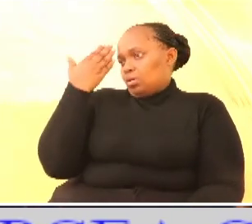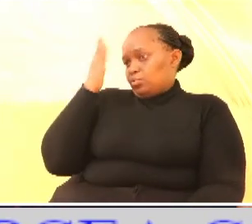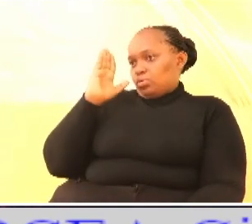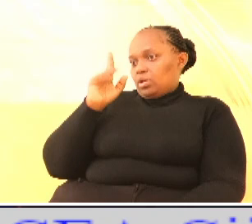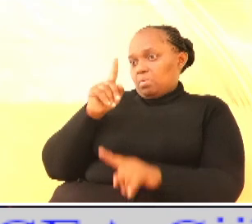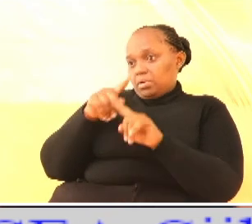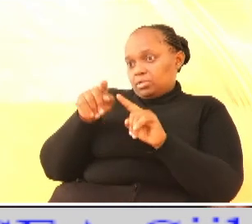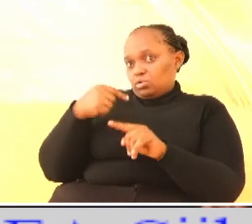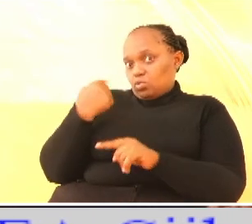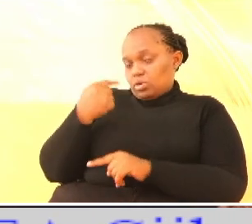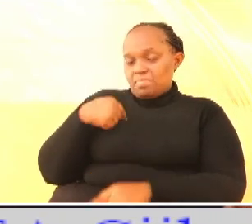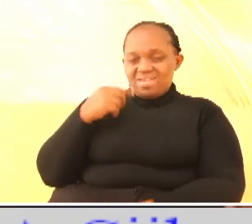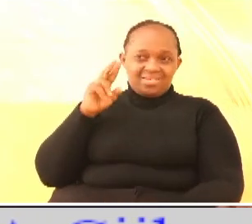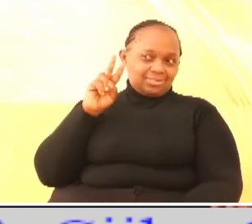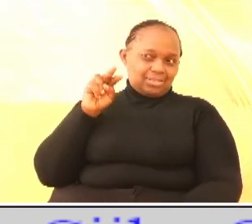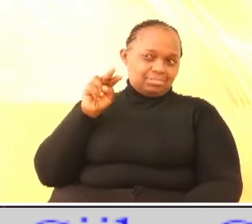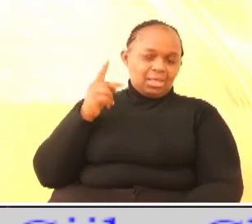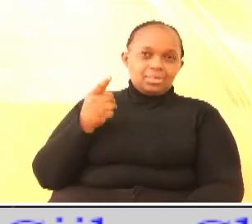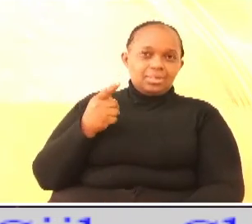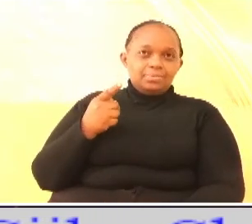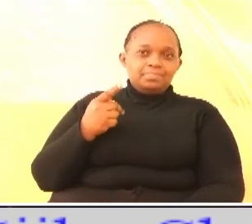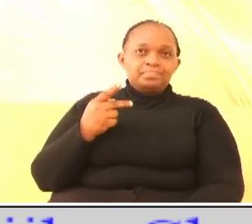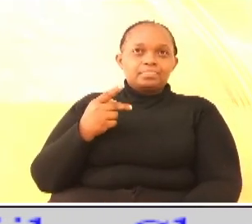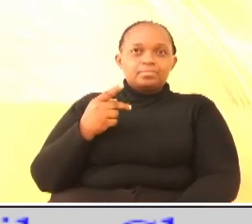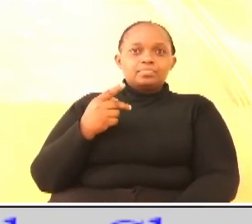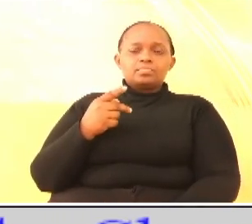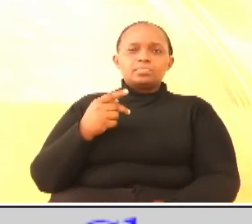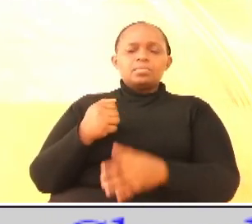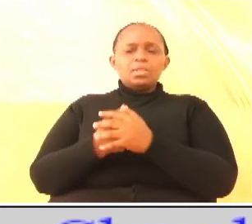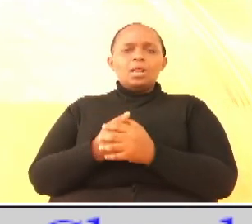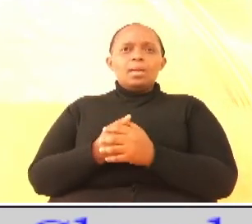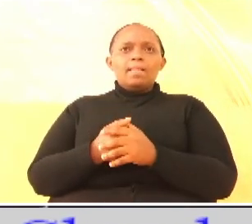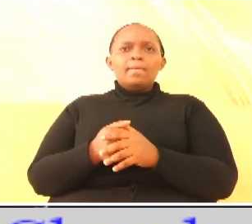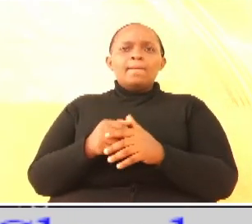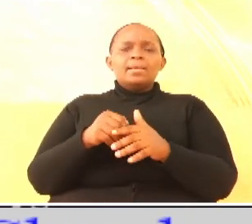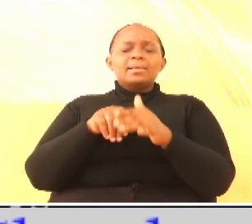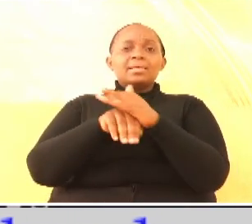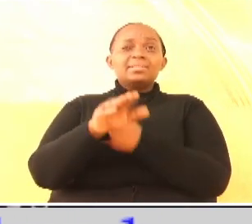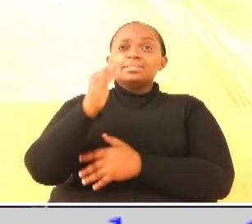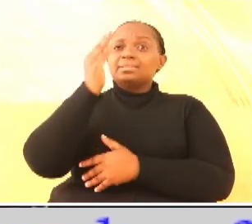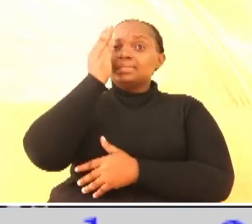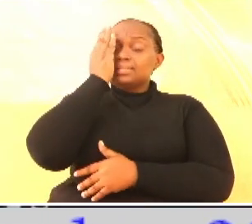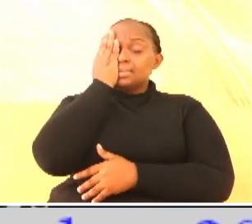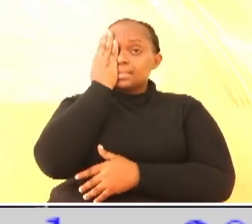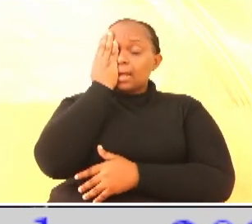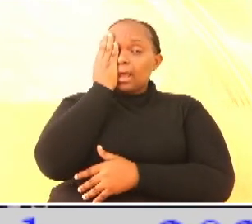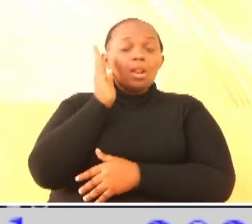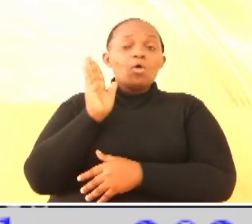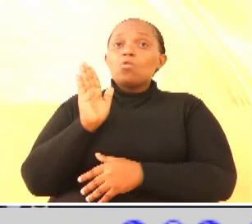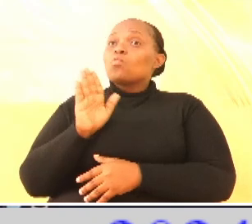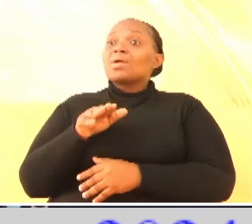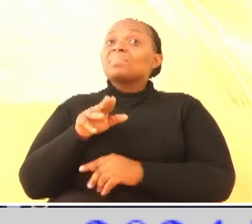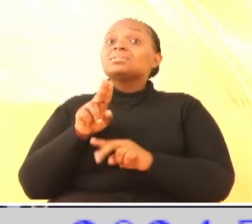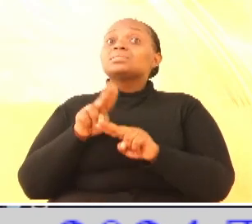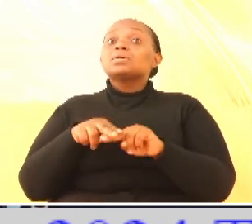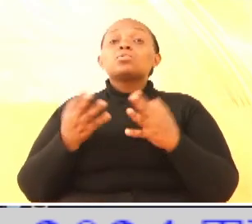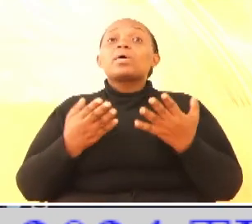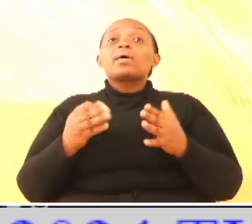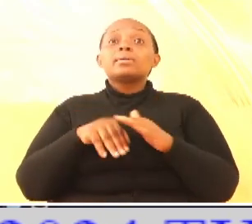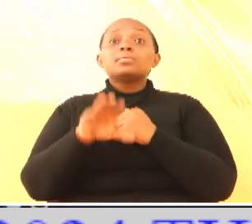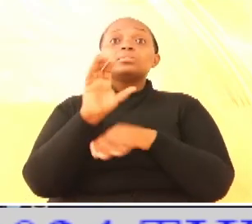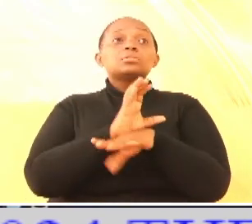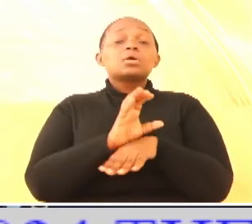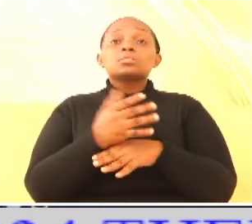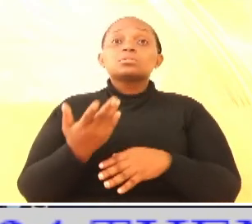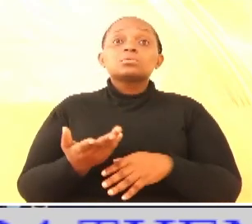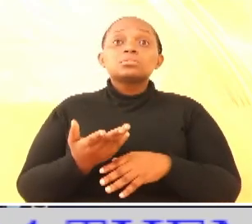ni medhani. Je, wajua hata wakati wa Yahudi. Wa mama walikuwa wanakaa wapi katika hekalu.